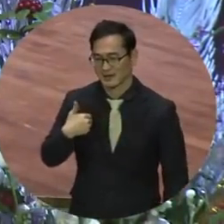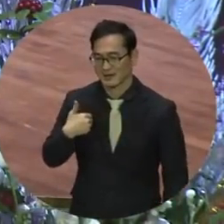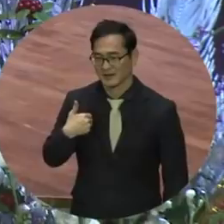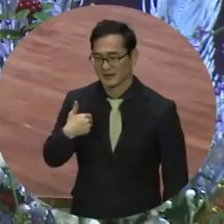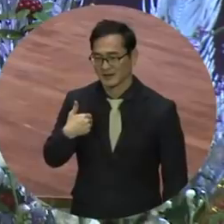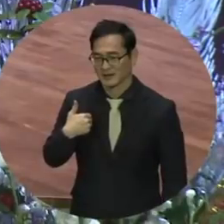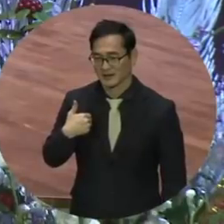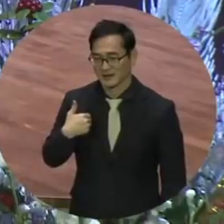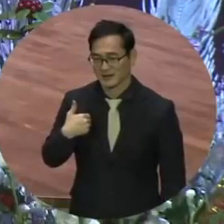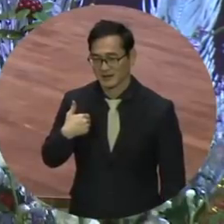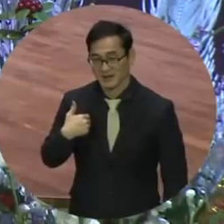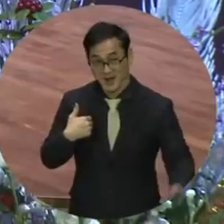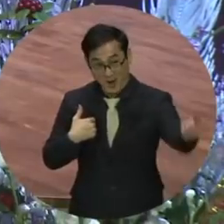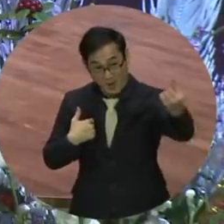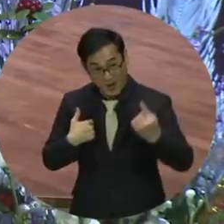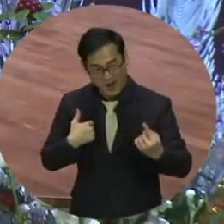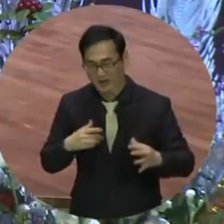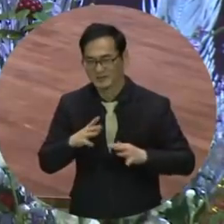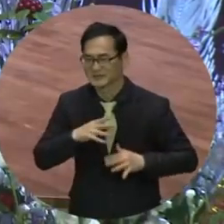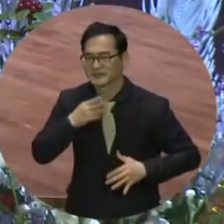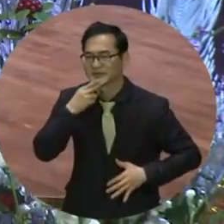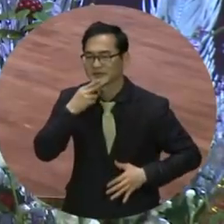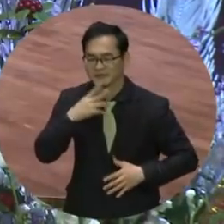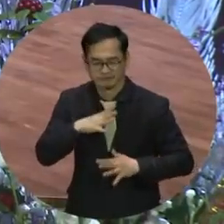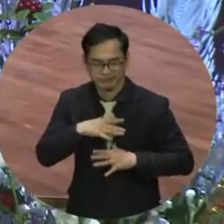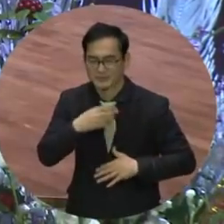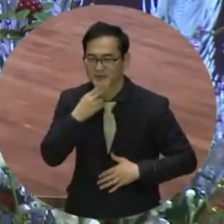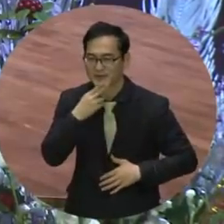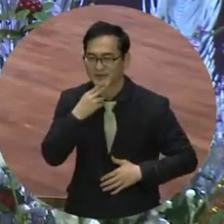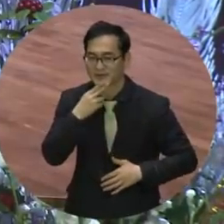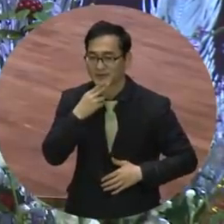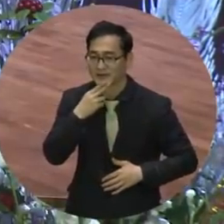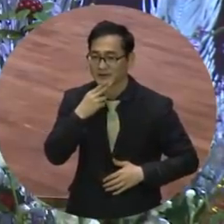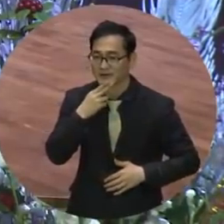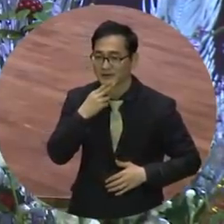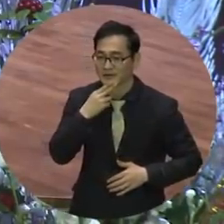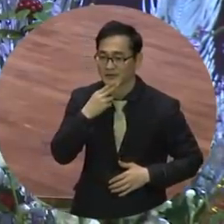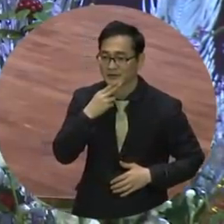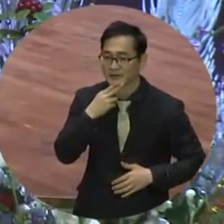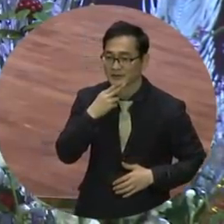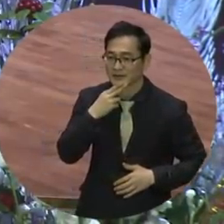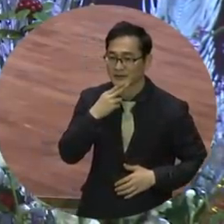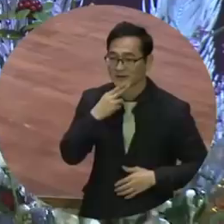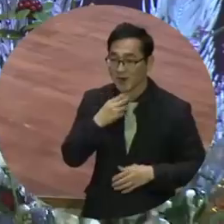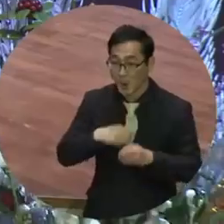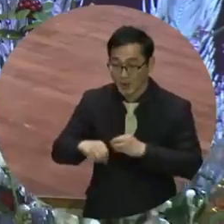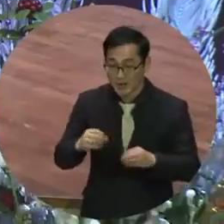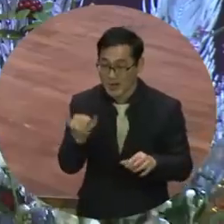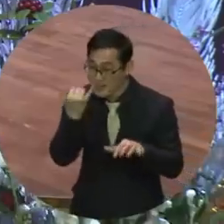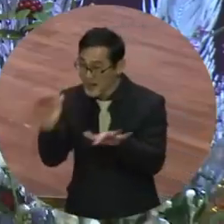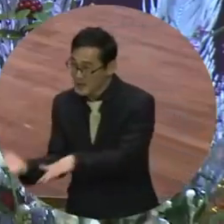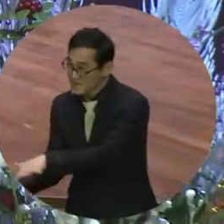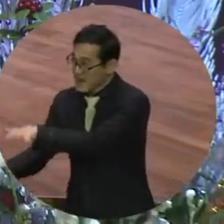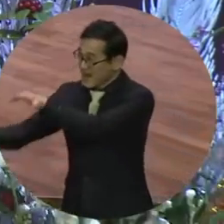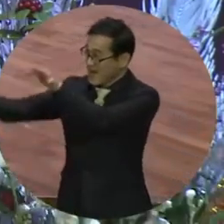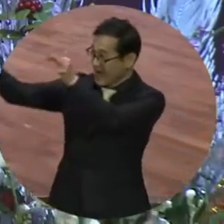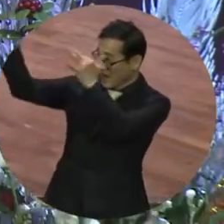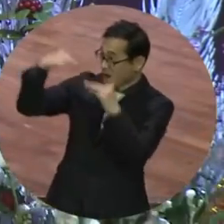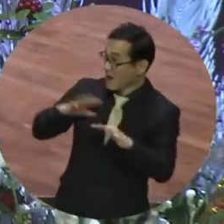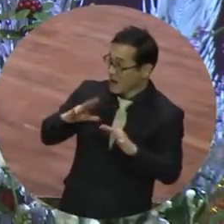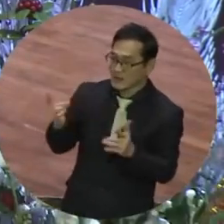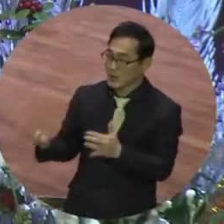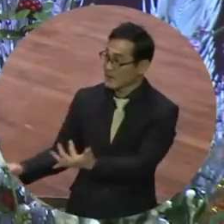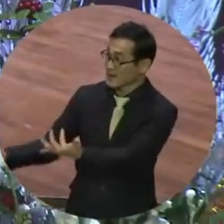죽니 사니 그렇게 하지 않습니다. 오히려 그 파도를 타고 모여 누리지요.